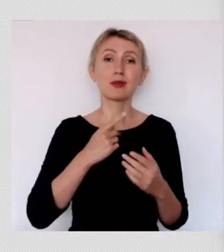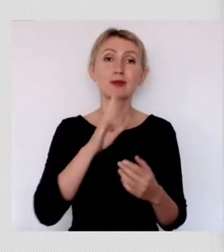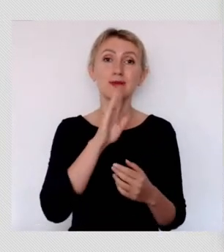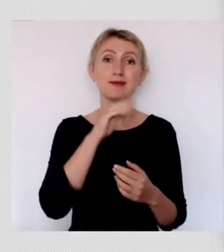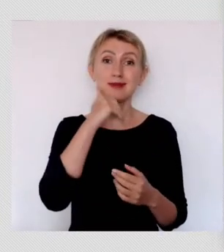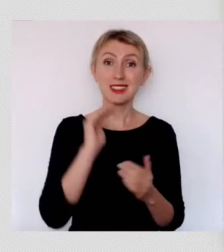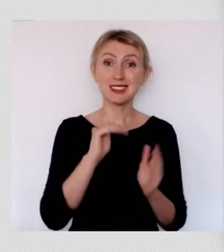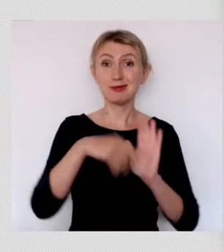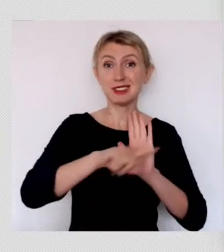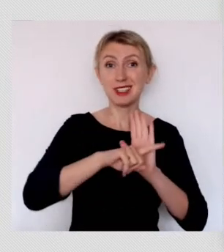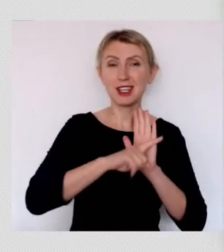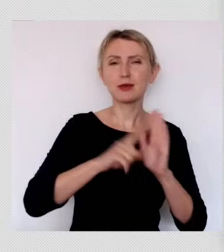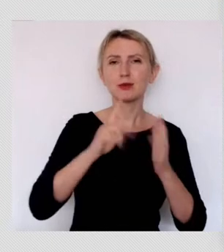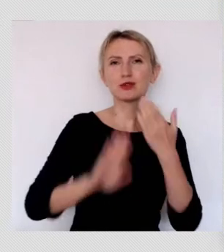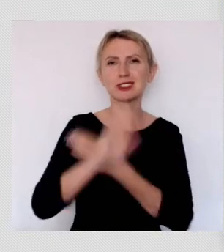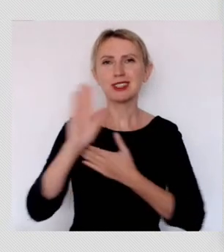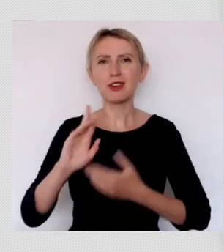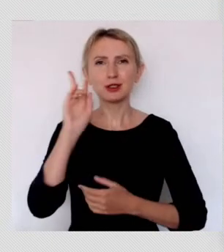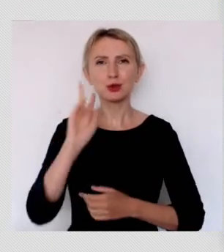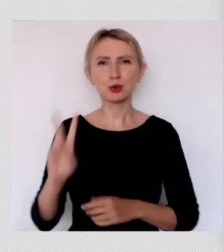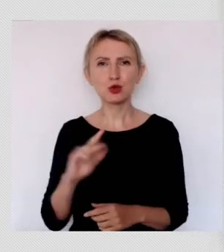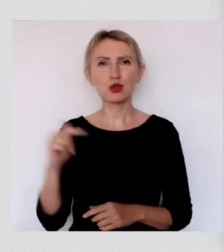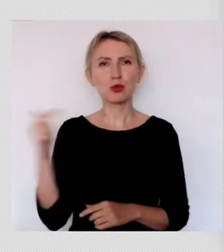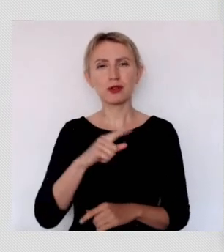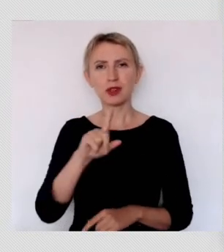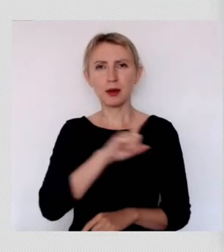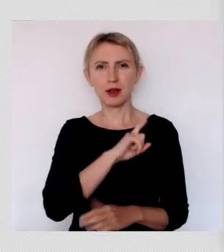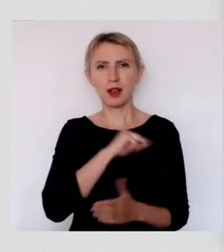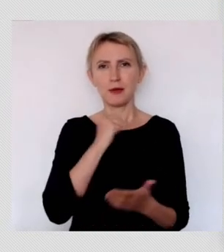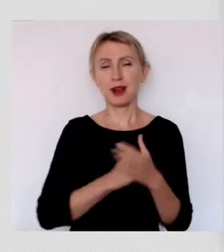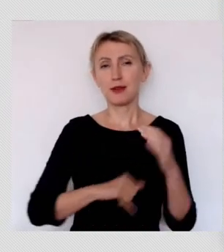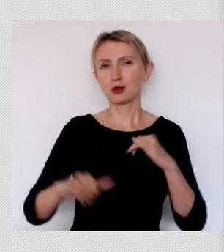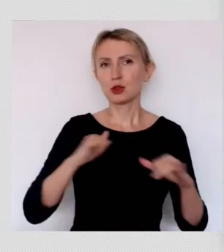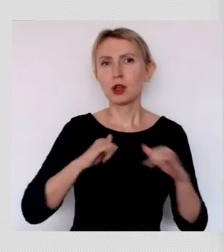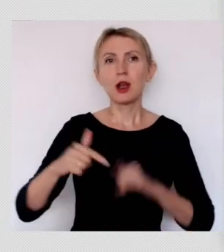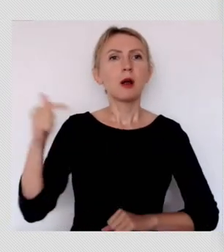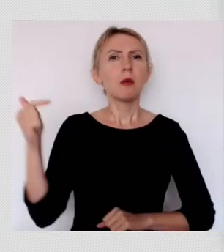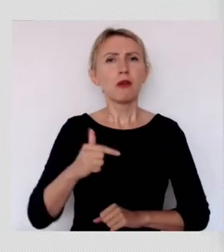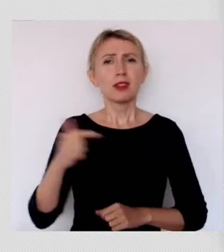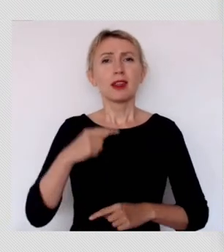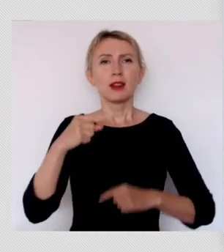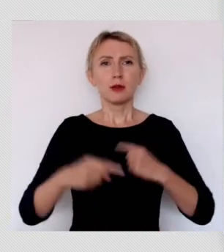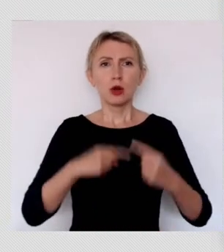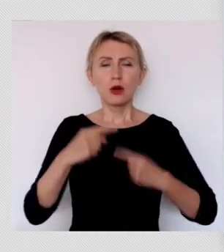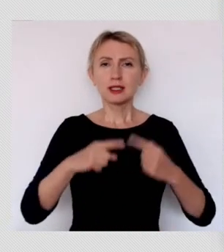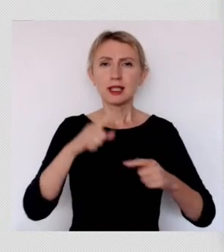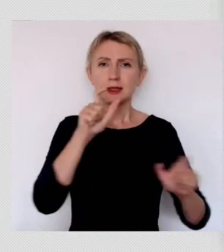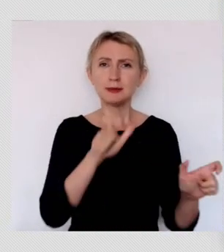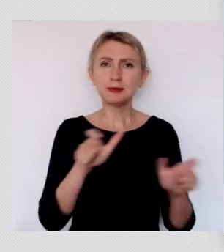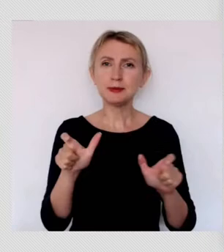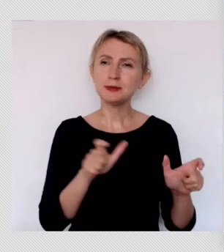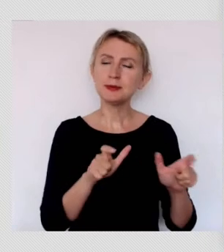instytucji, która powinna strzec praworządności i która powinna ten proces monitorować,